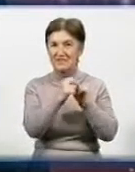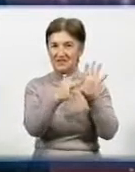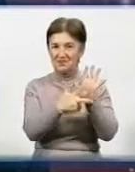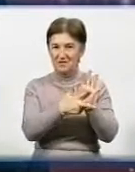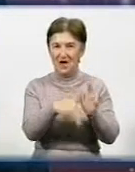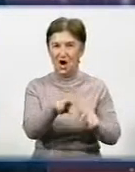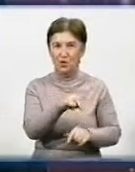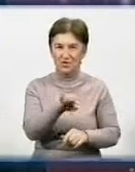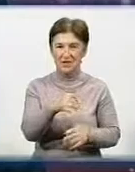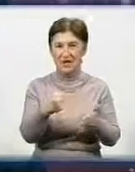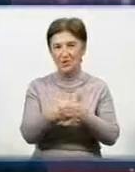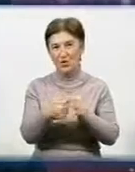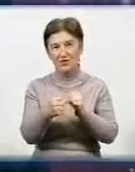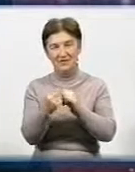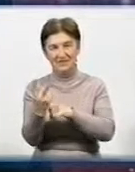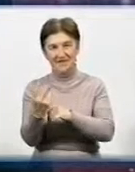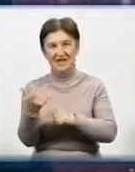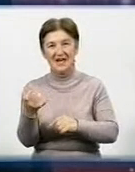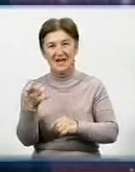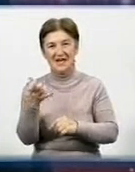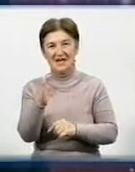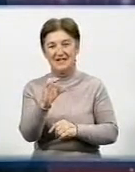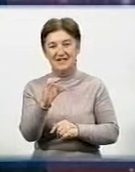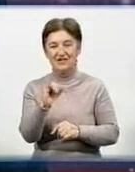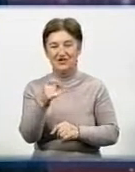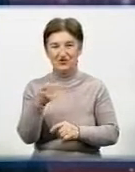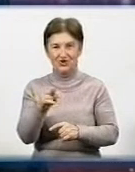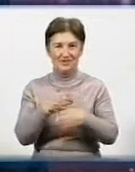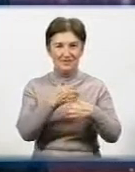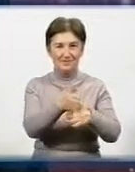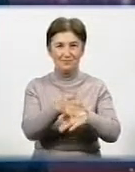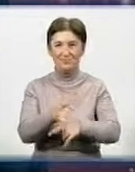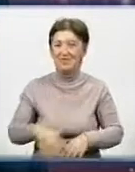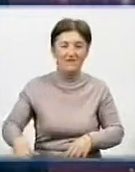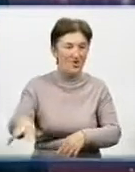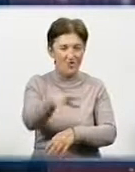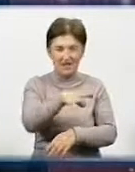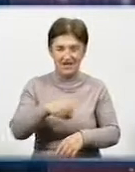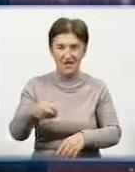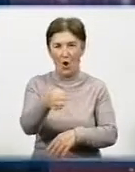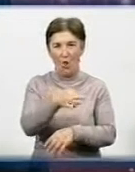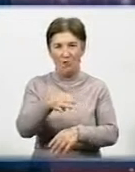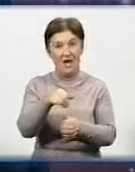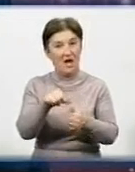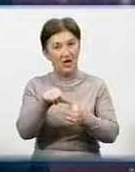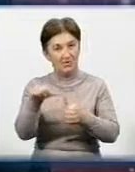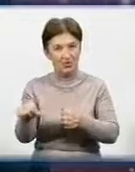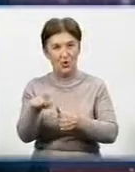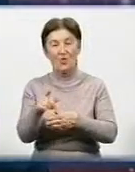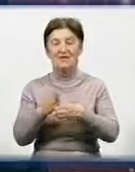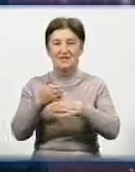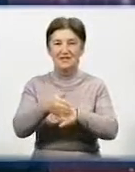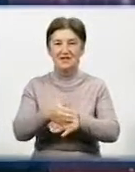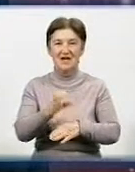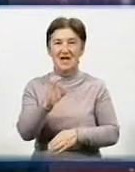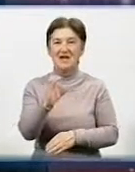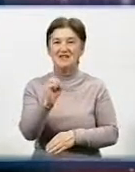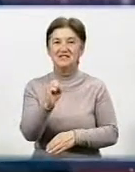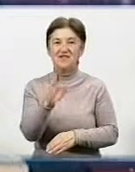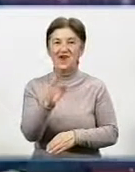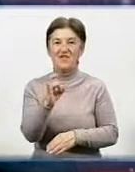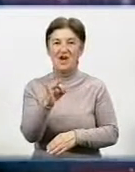по 12 січня команда чарівника побувала в усіх обласних центрах України. Крім цього, відвідали Северодонецьк та